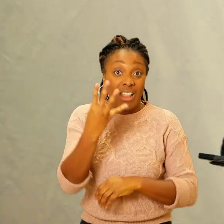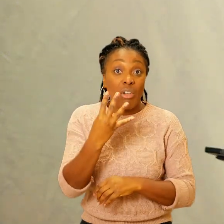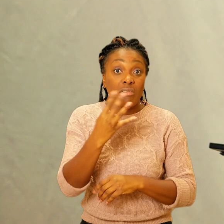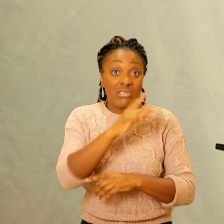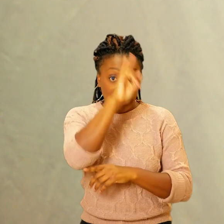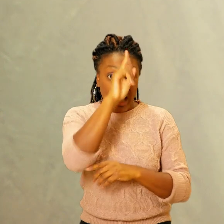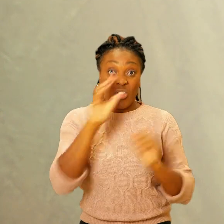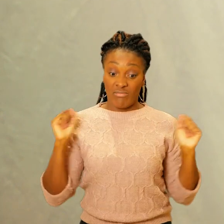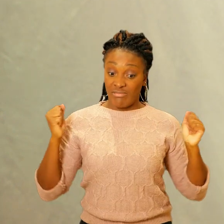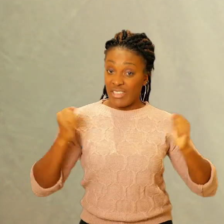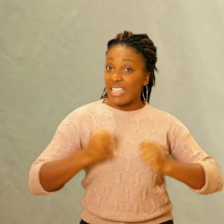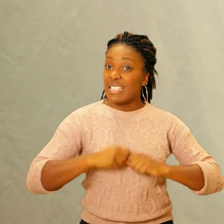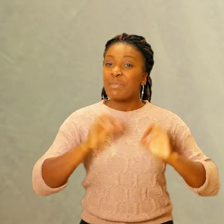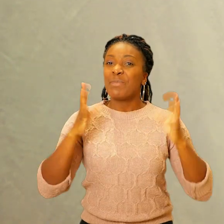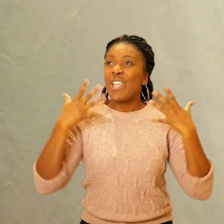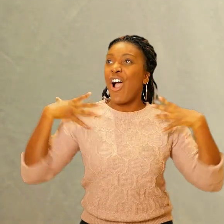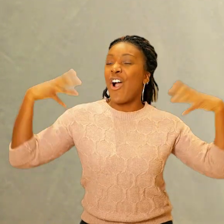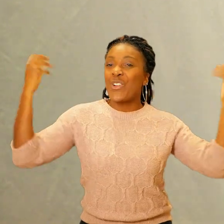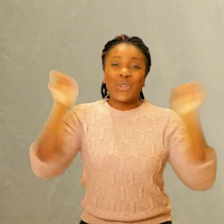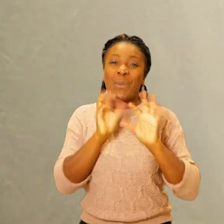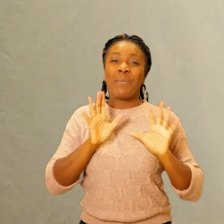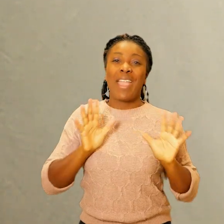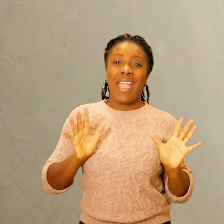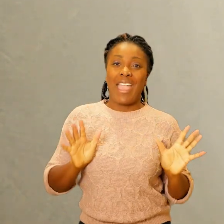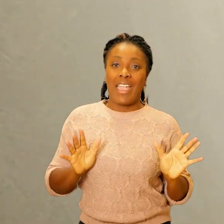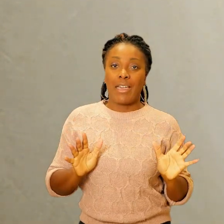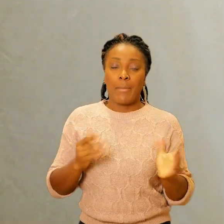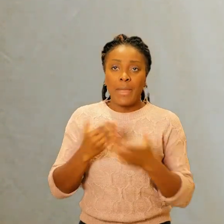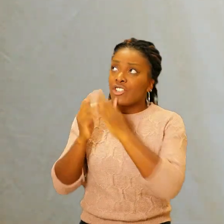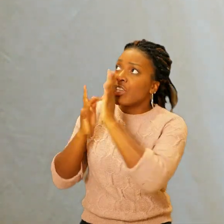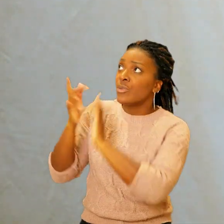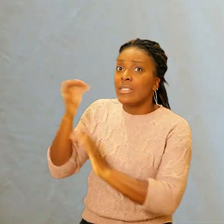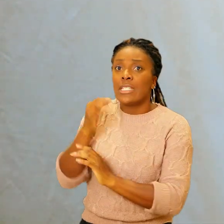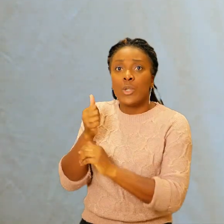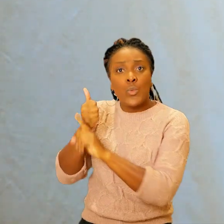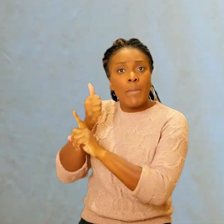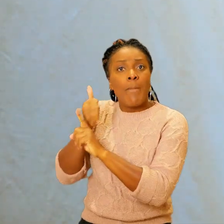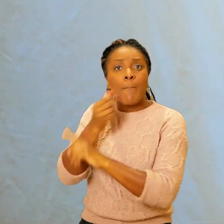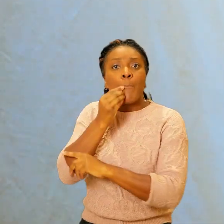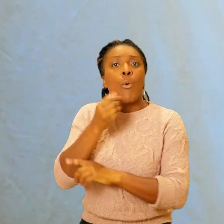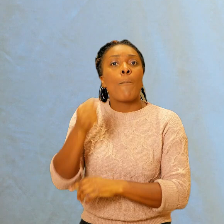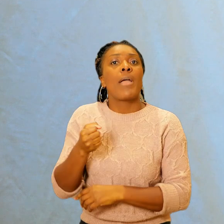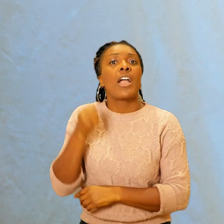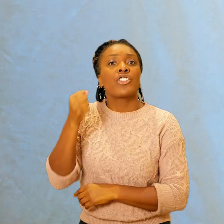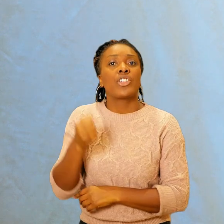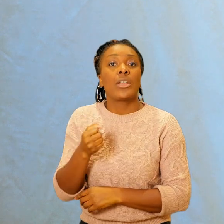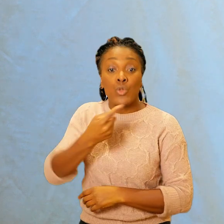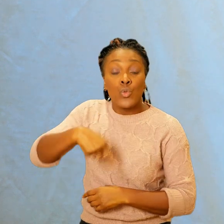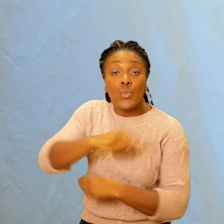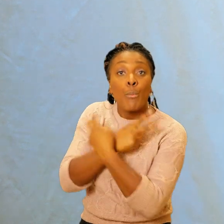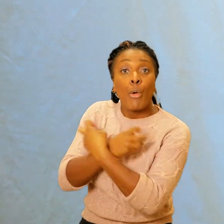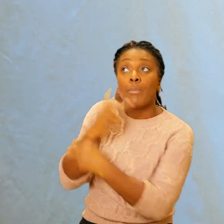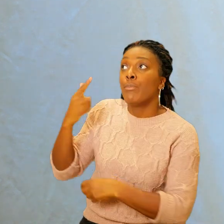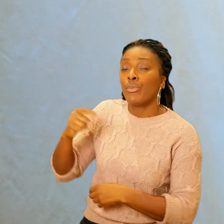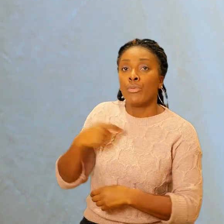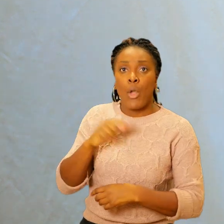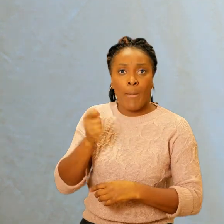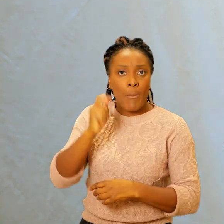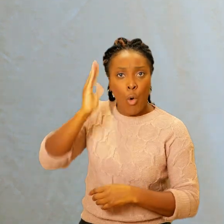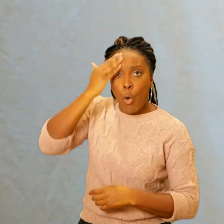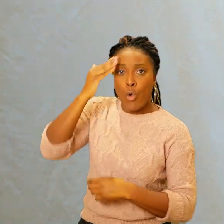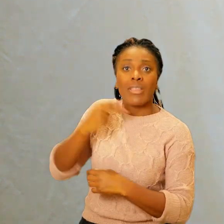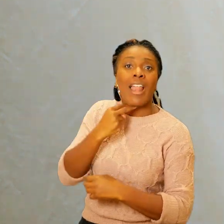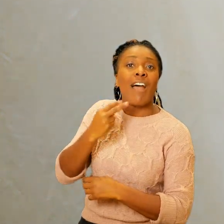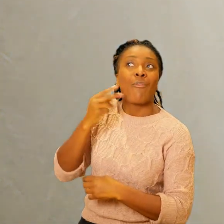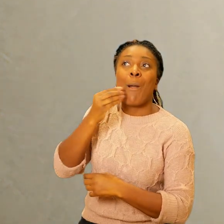Mais Jésus nous dit et nous avertit, que lui, il est le bon berger, que les brebis que nous sommes, elles connaissent sa voix. Donc on doit connaître sa